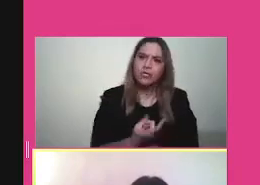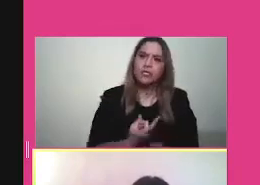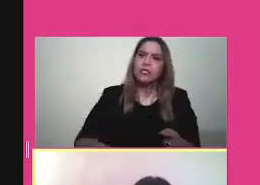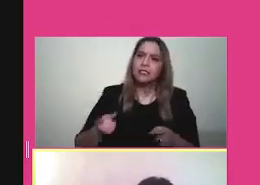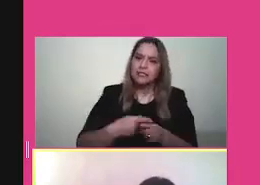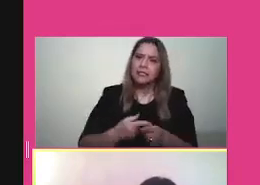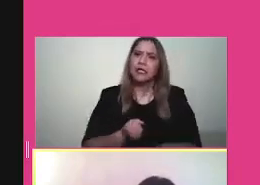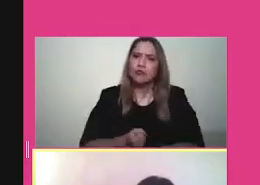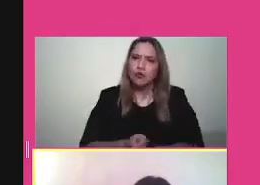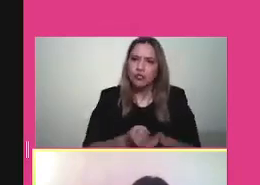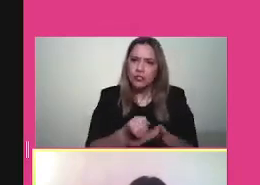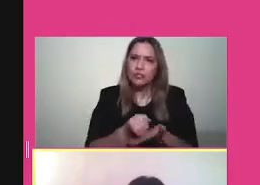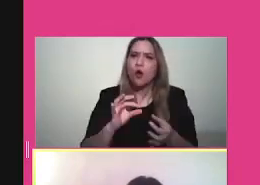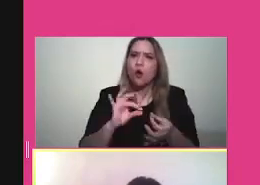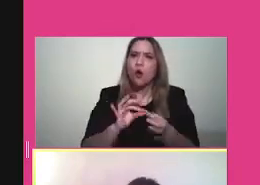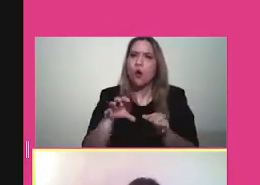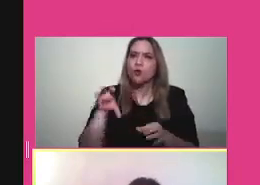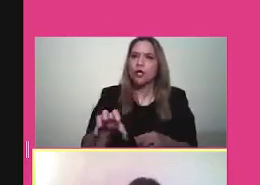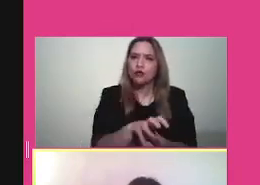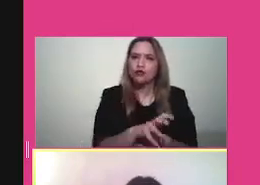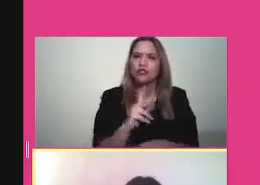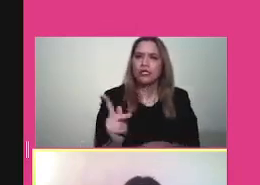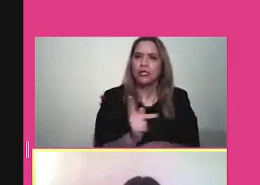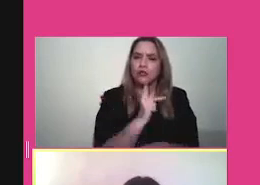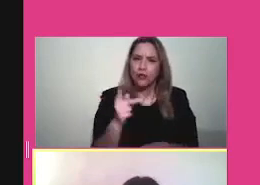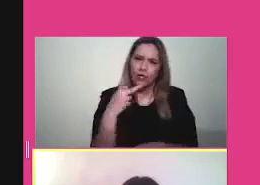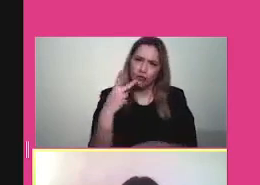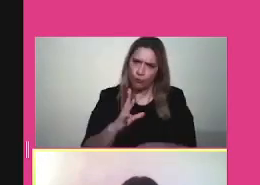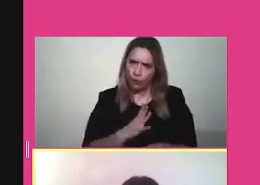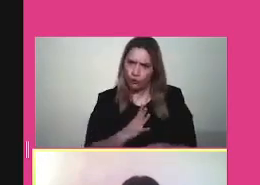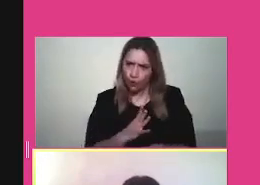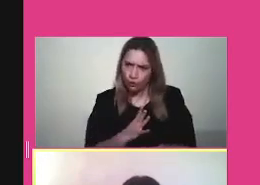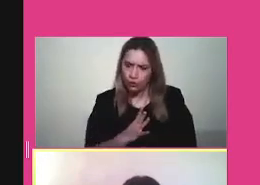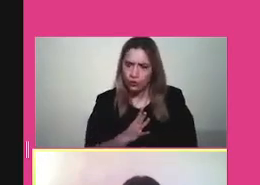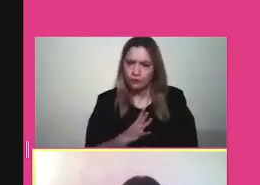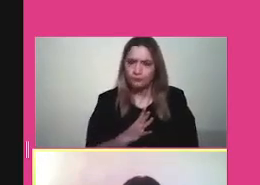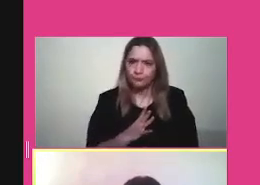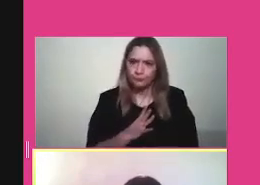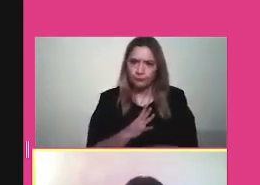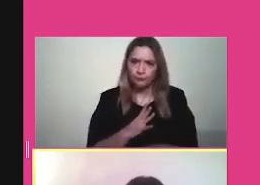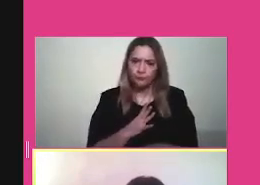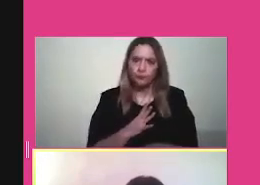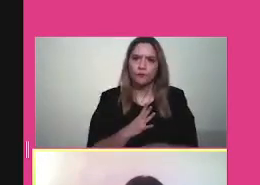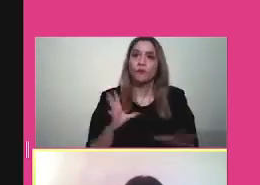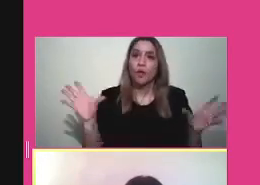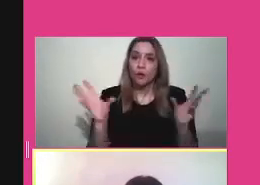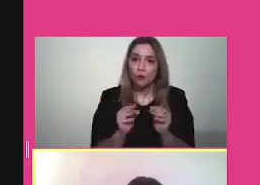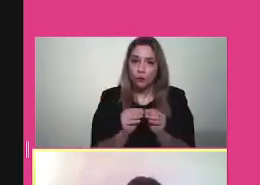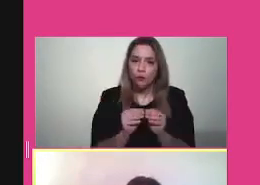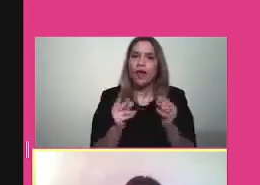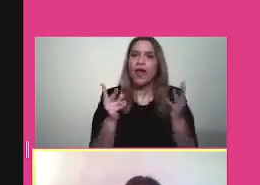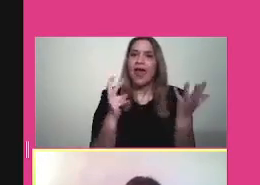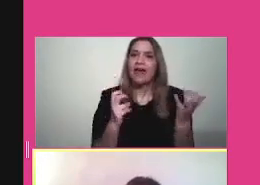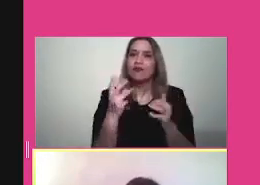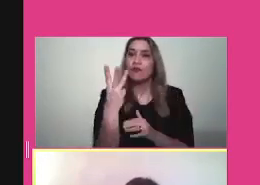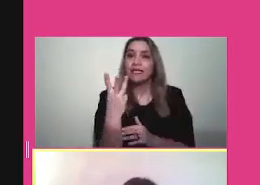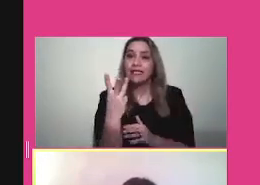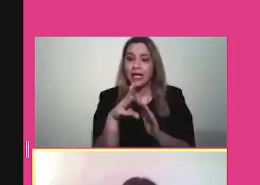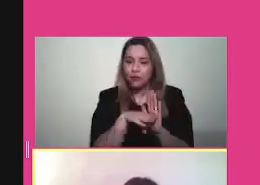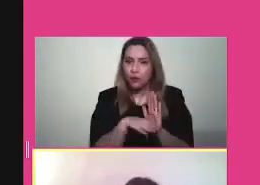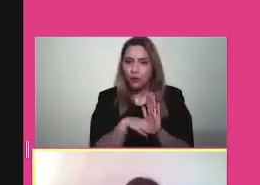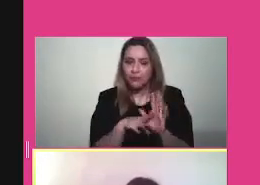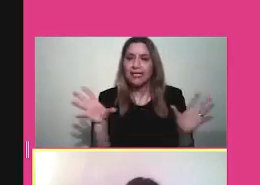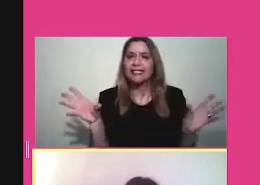υποστηρίξει οργανώσεις της κοινωνίας των πολιτών για την υλοποίηση 73 προγραμμάτων